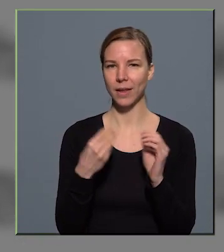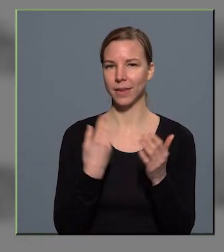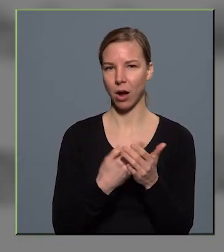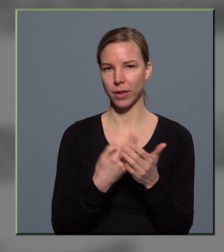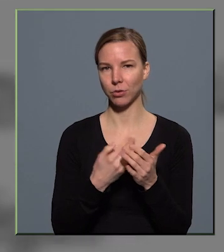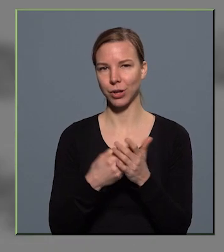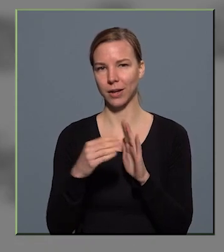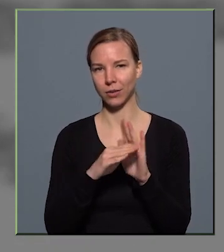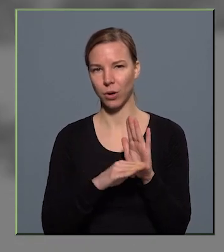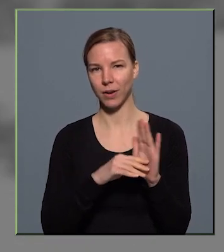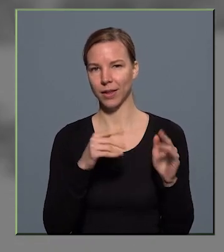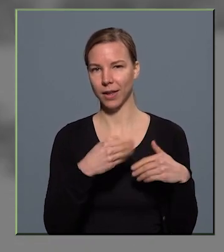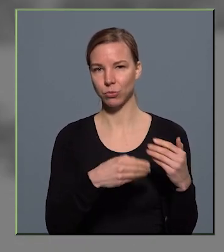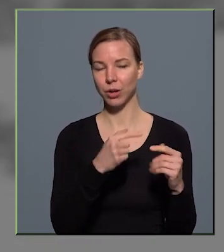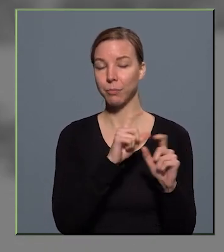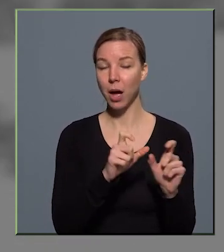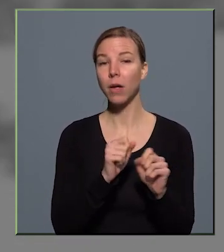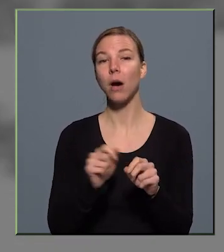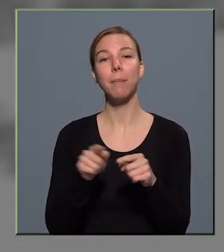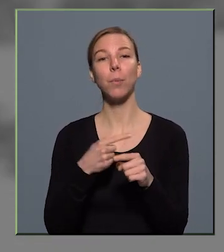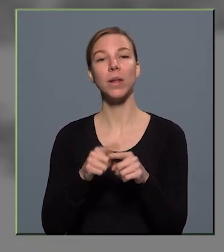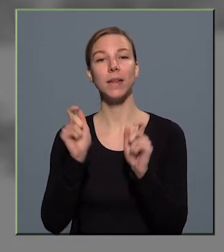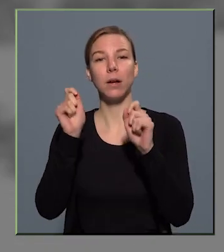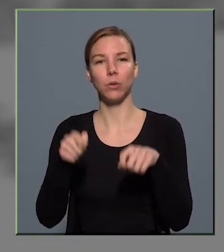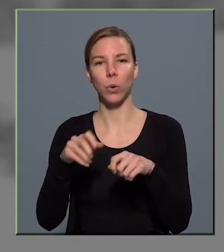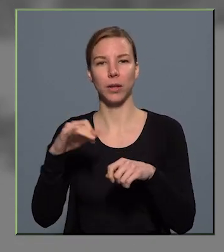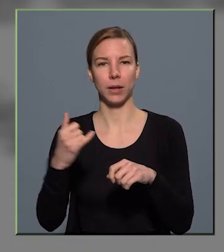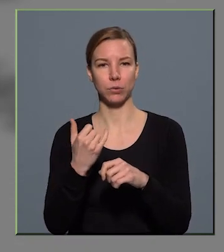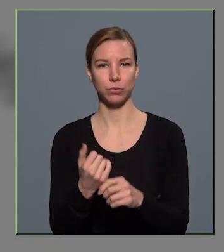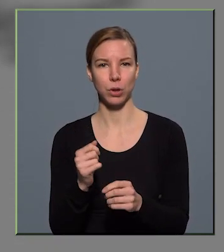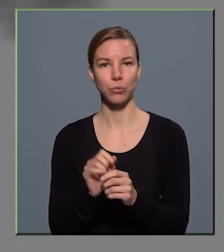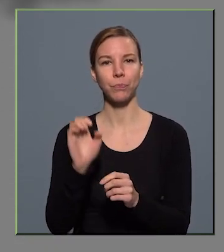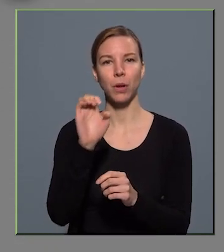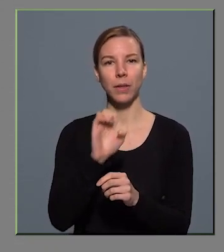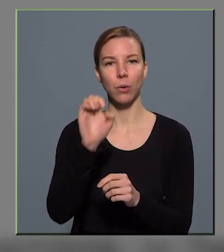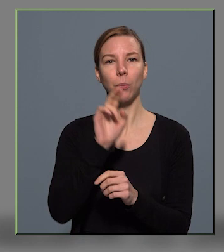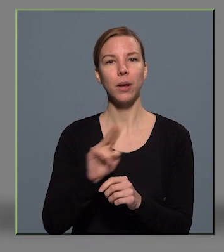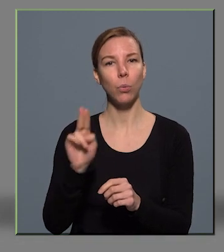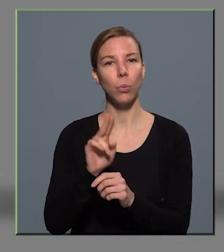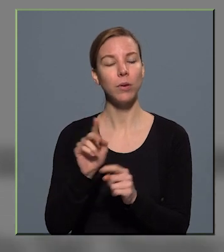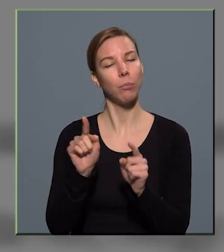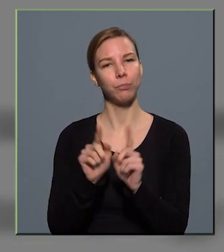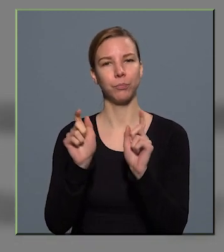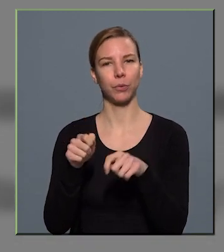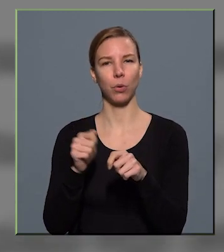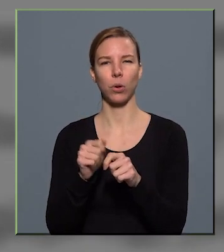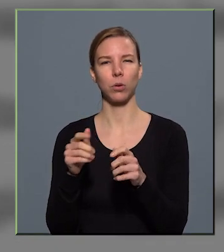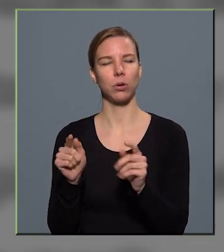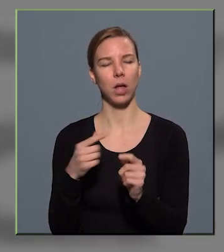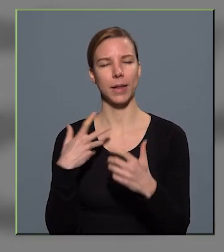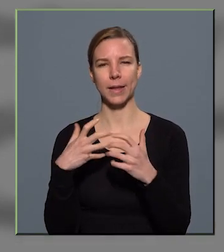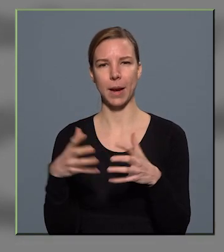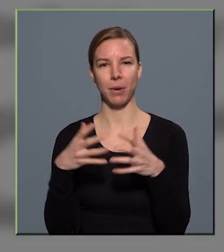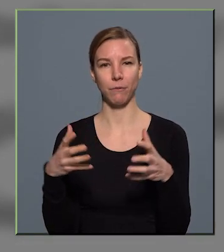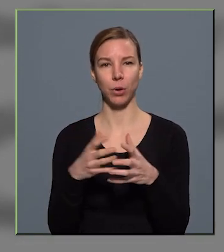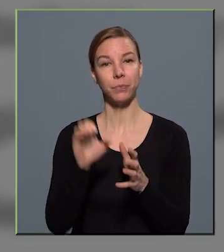törvényszerűség, hanem politikai döntés eredménye is, amelynek meghozatalában az Európai Unió hatalmas szerepet játszott. Az EU